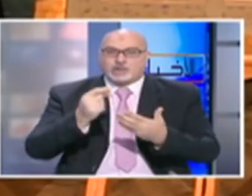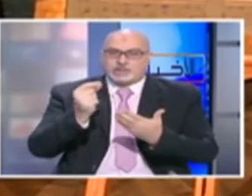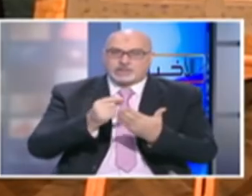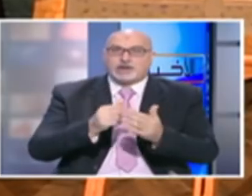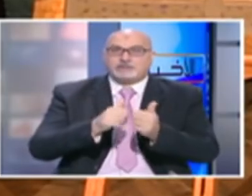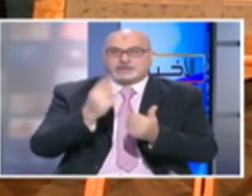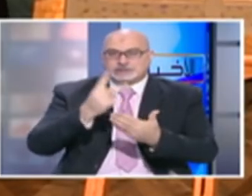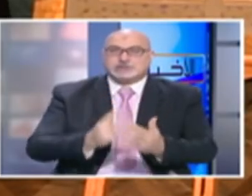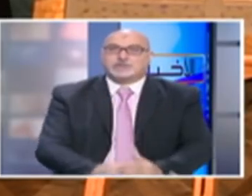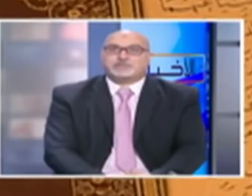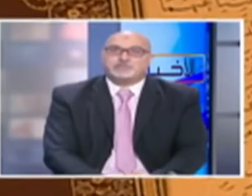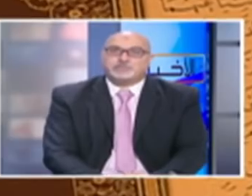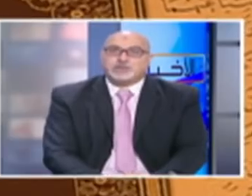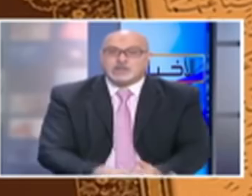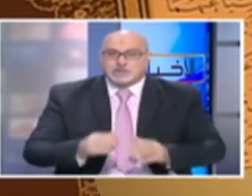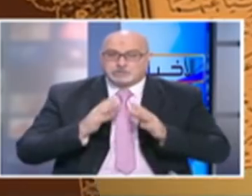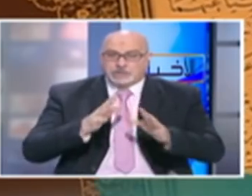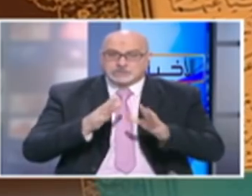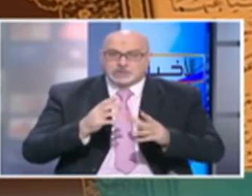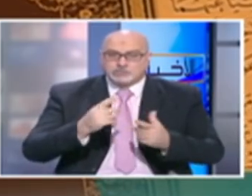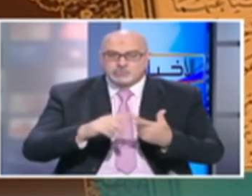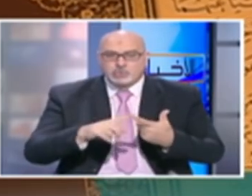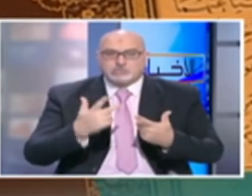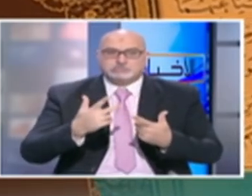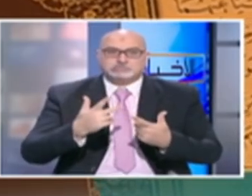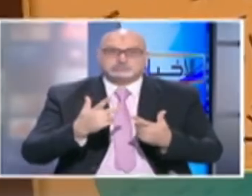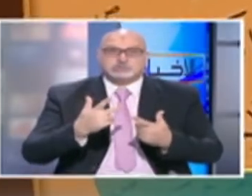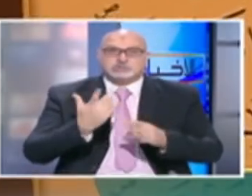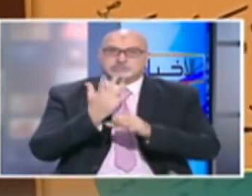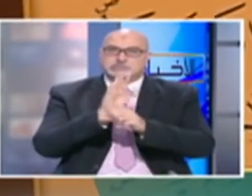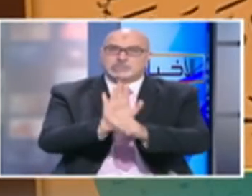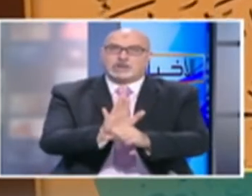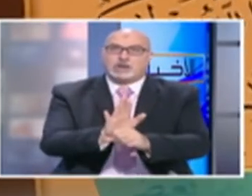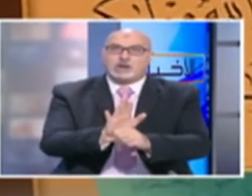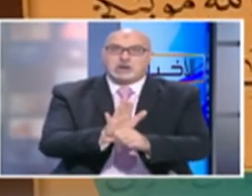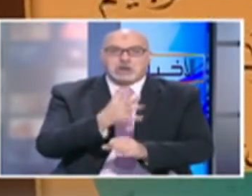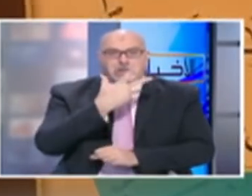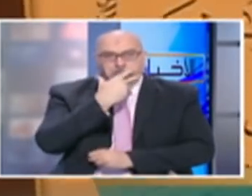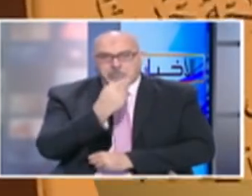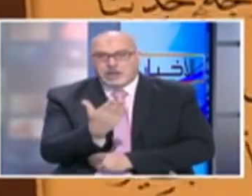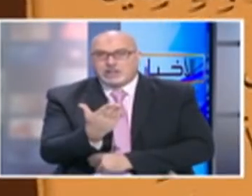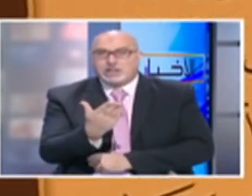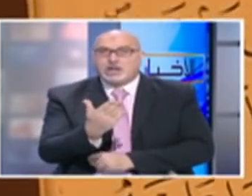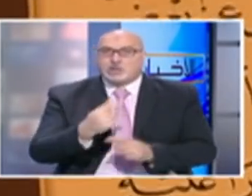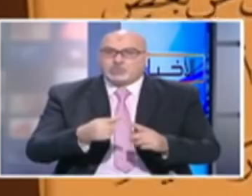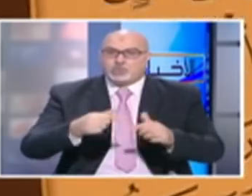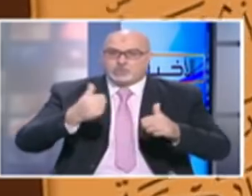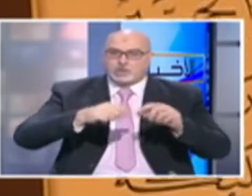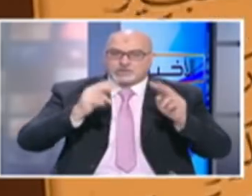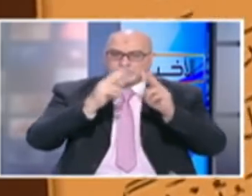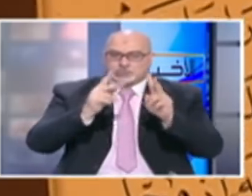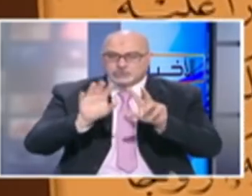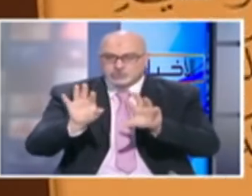زخرفة. المشاركون قدموا من ربوع الوطن وقدموا أعمالا استدعت تطبيق المعايير الدولية في